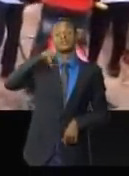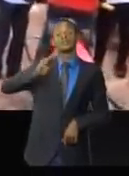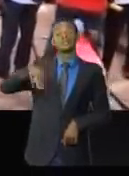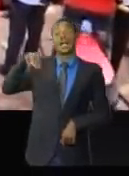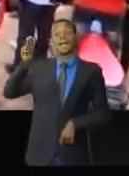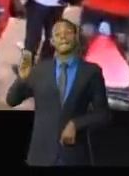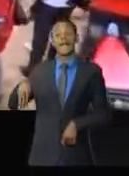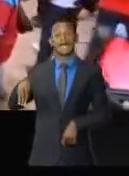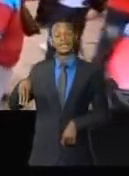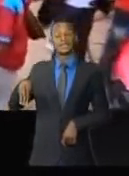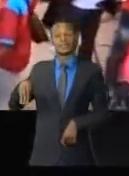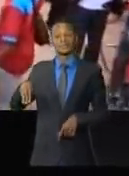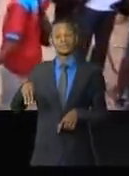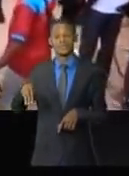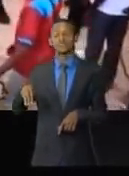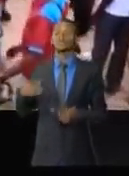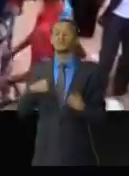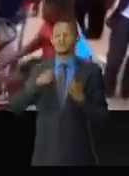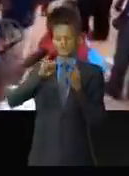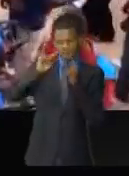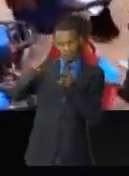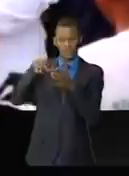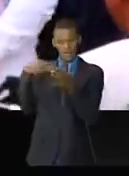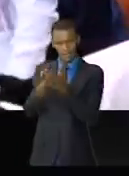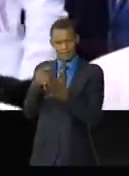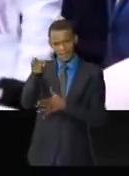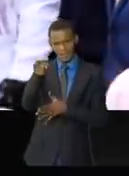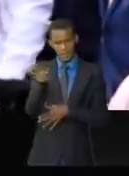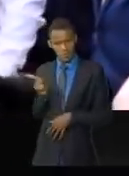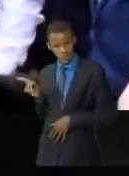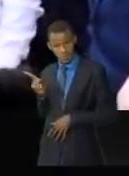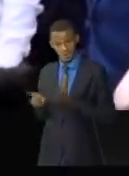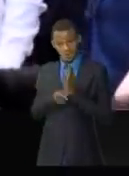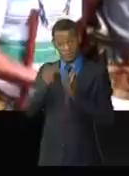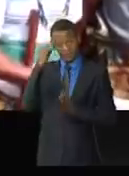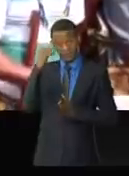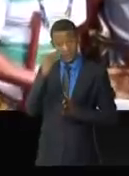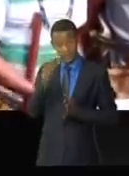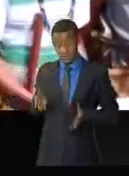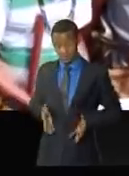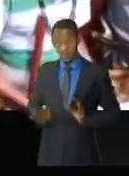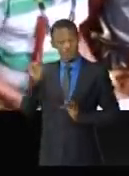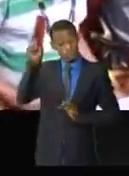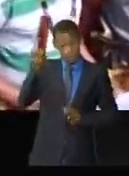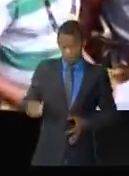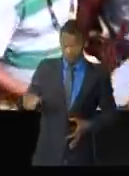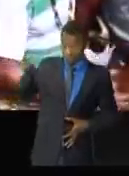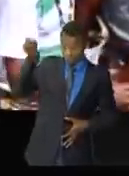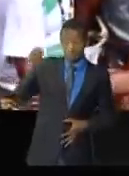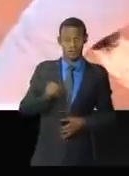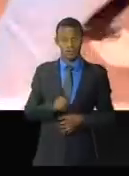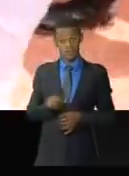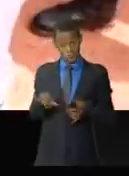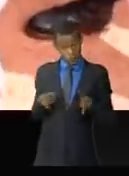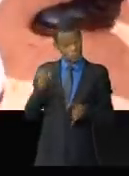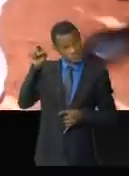à 19 km, où il a grandi, joué au football et encadré certains jeunes. Les siens l'ovationnent, l'accueillent